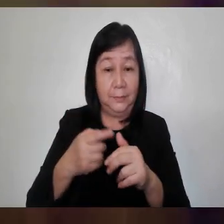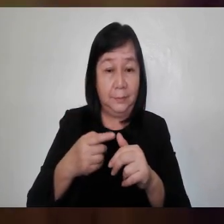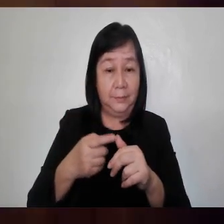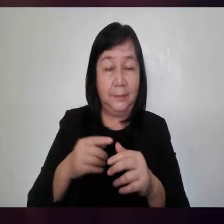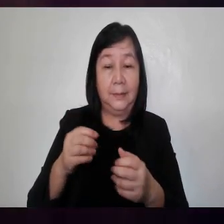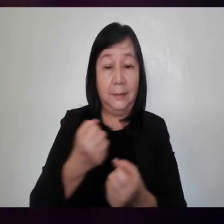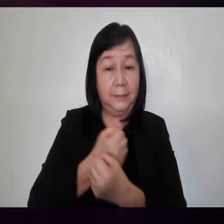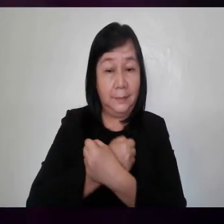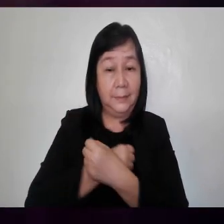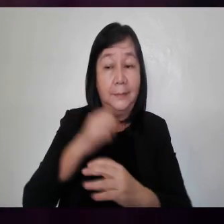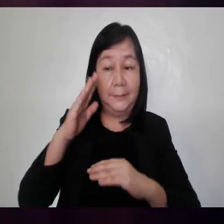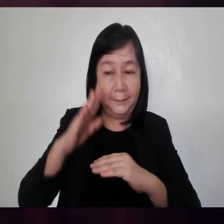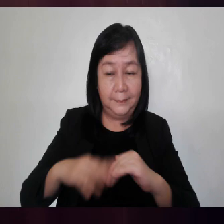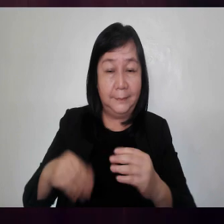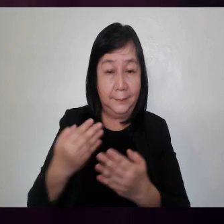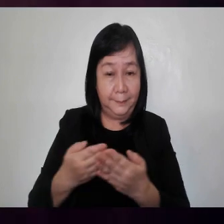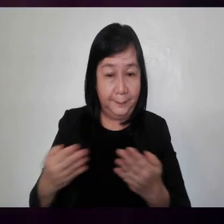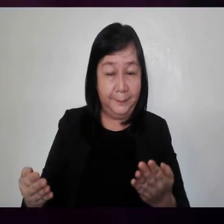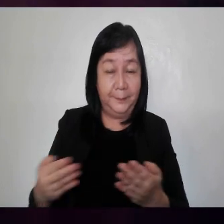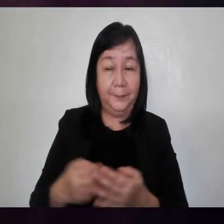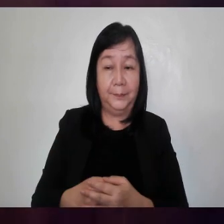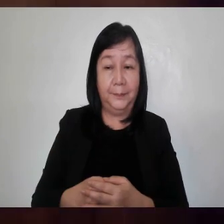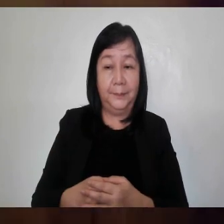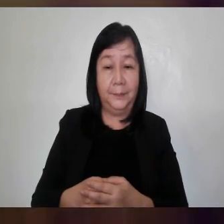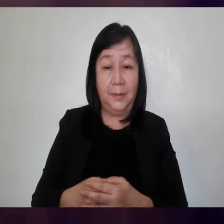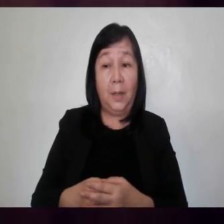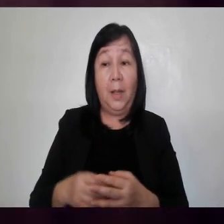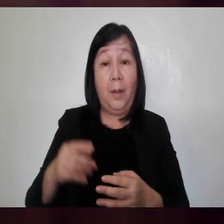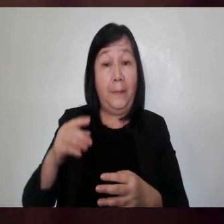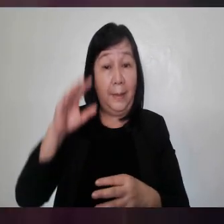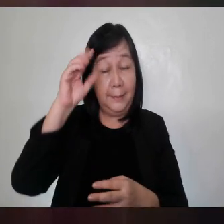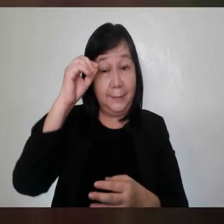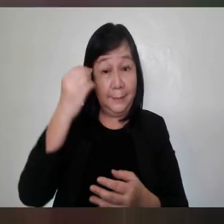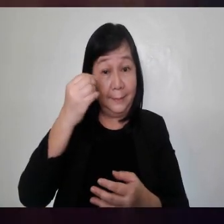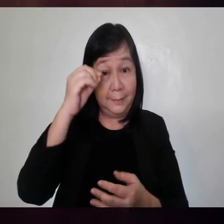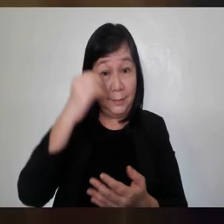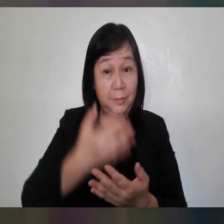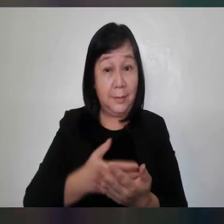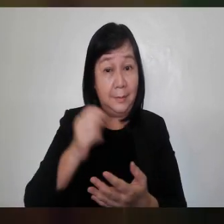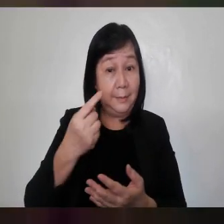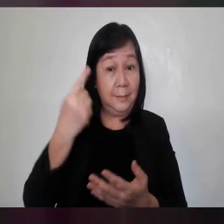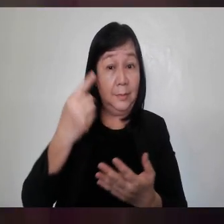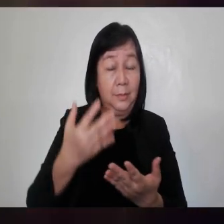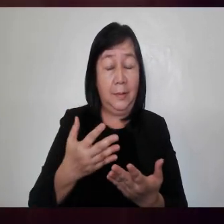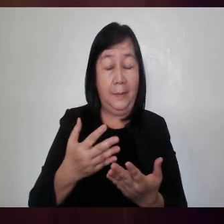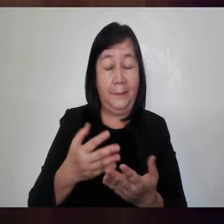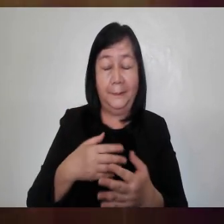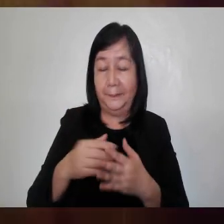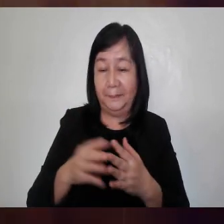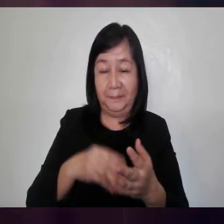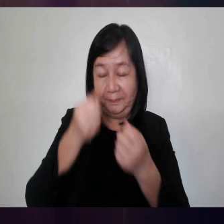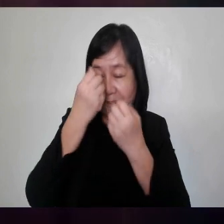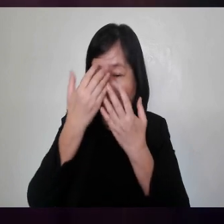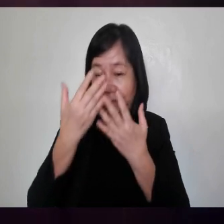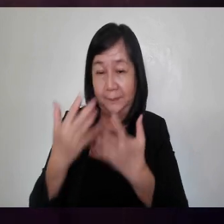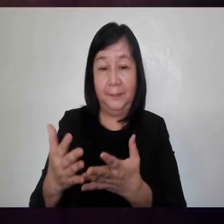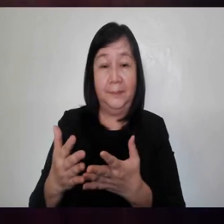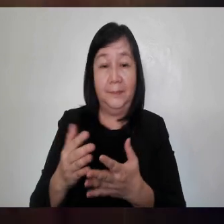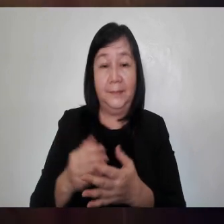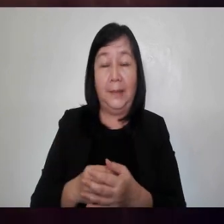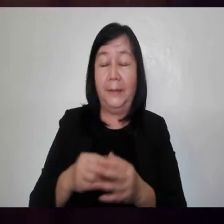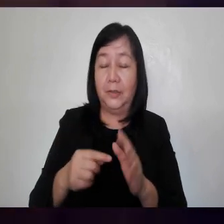ang pagmamahal kaysa material na bagay. Samantala, ang nakatatandang anak, bagamat masunurin,